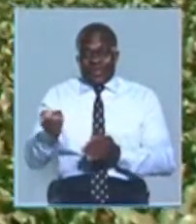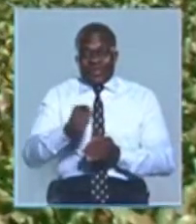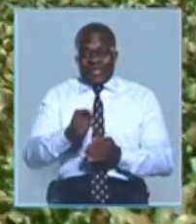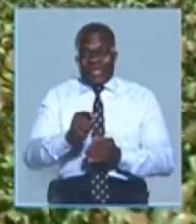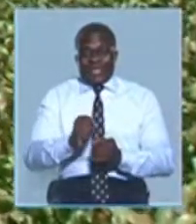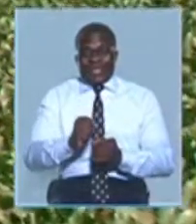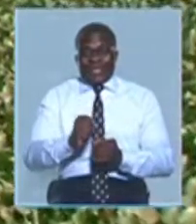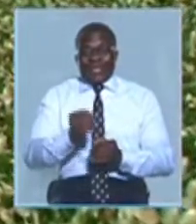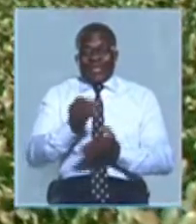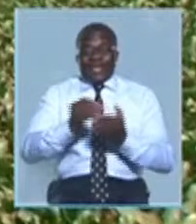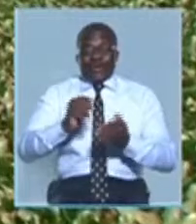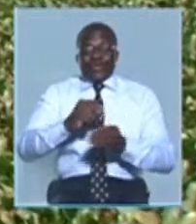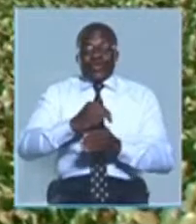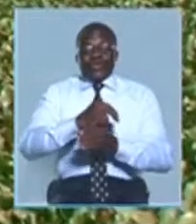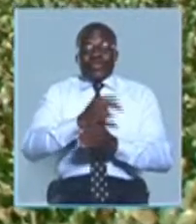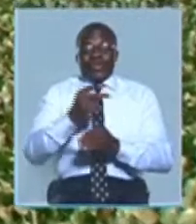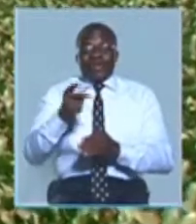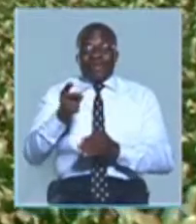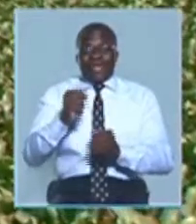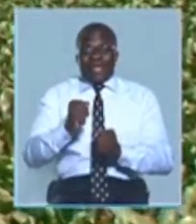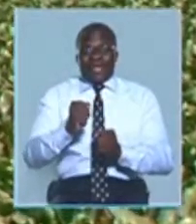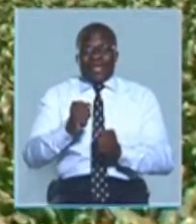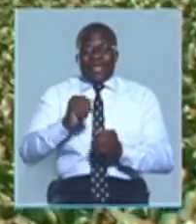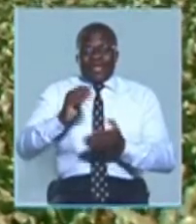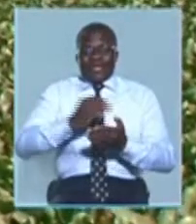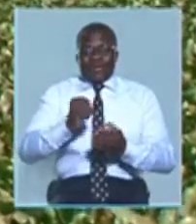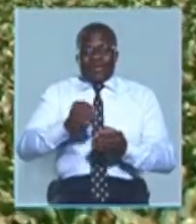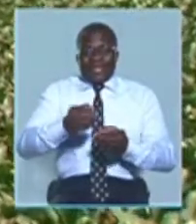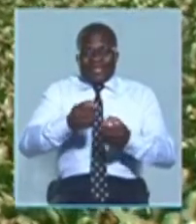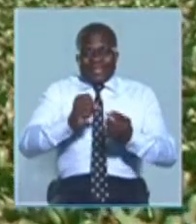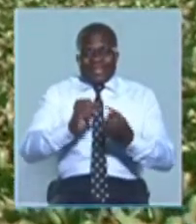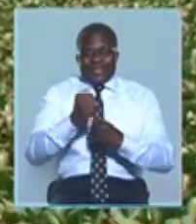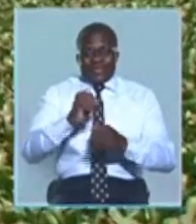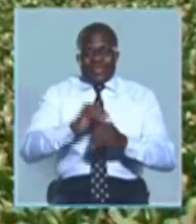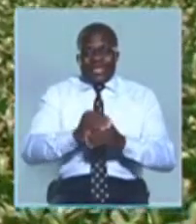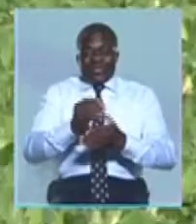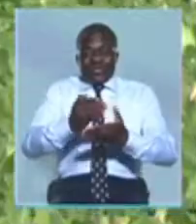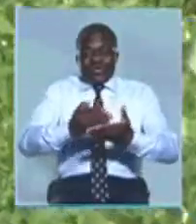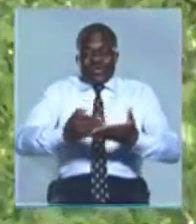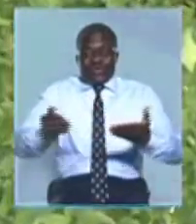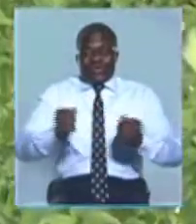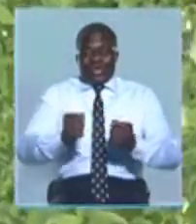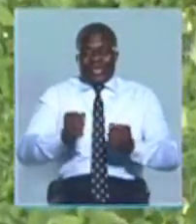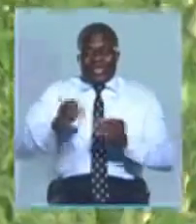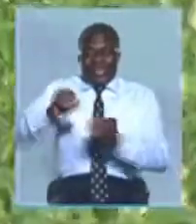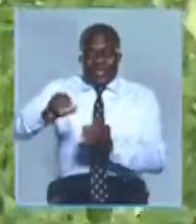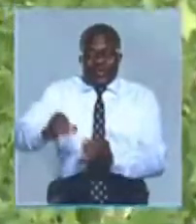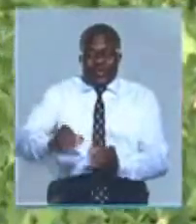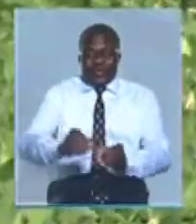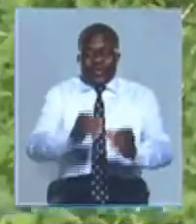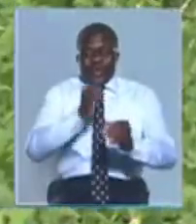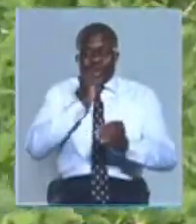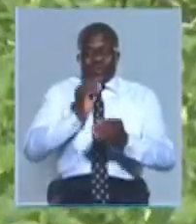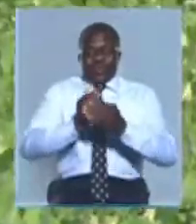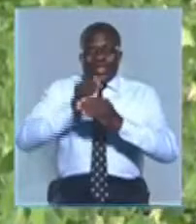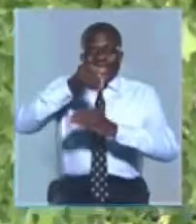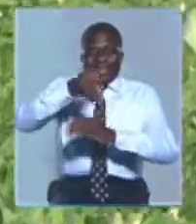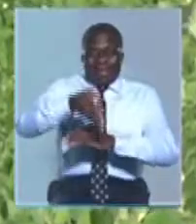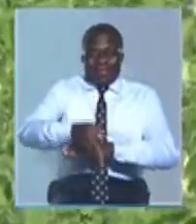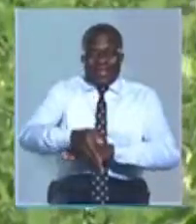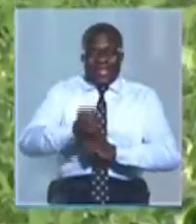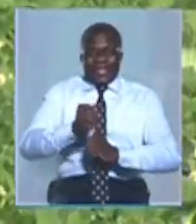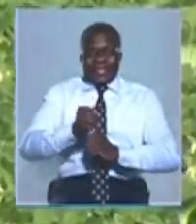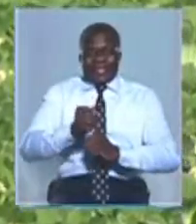Un poumon vert comme par enchantement situé sur une séquence du cours d'eau naturel traversant